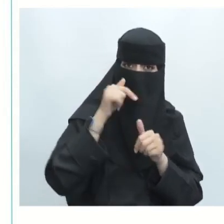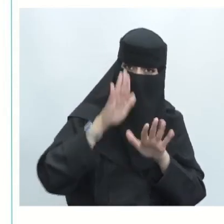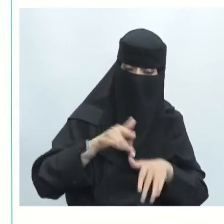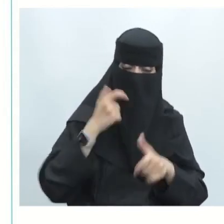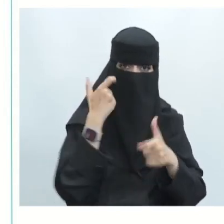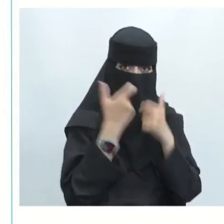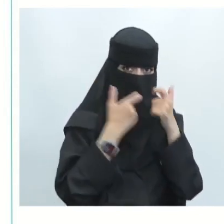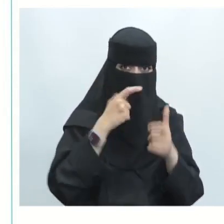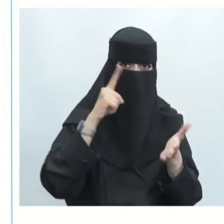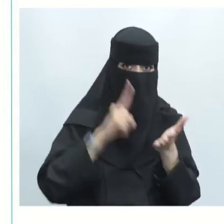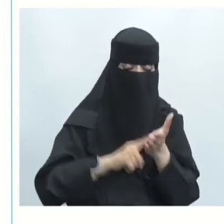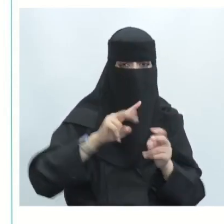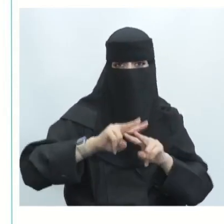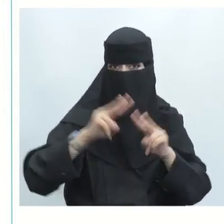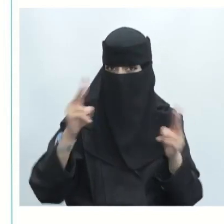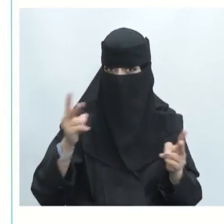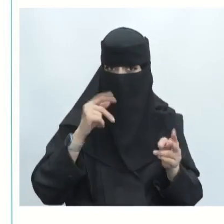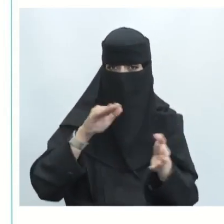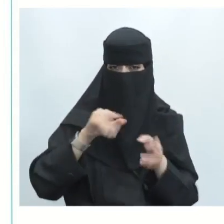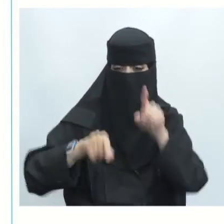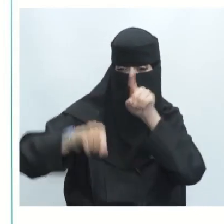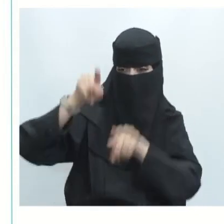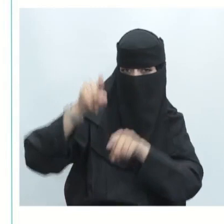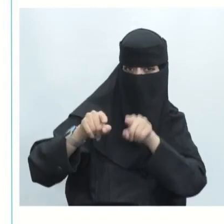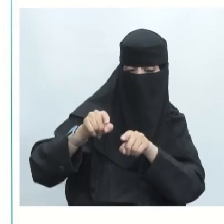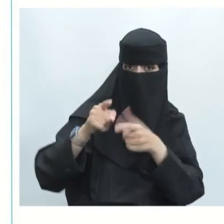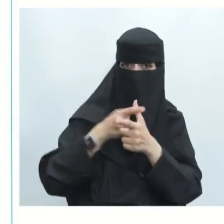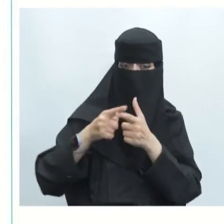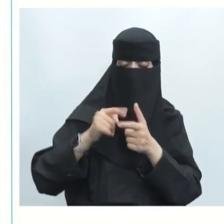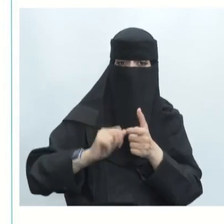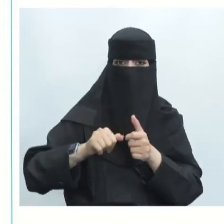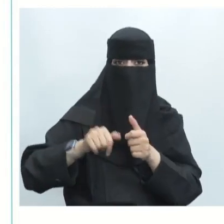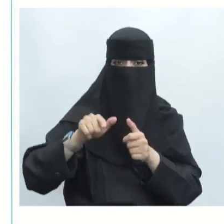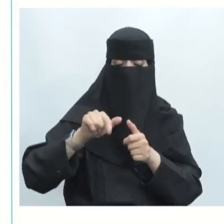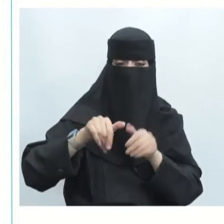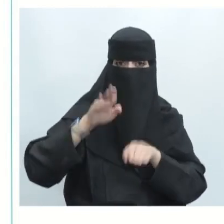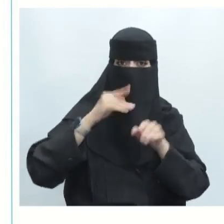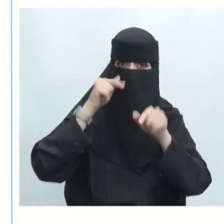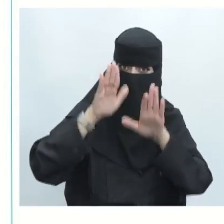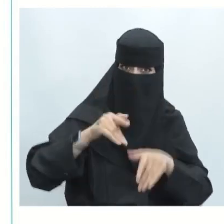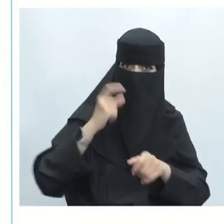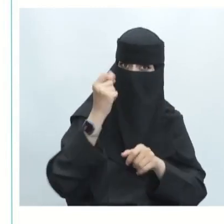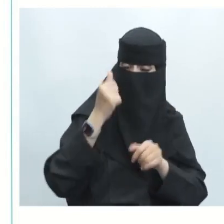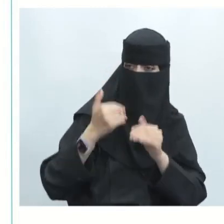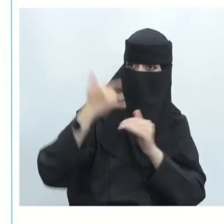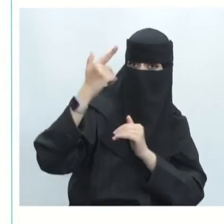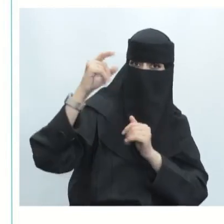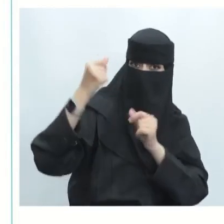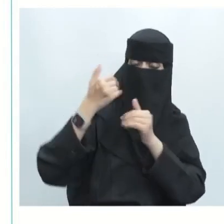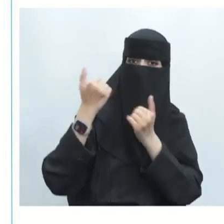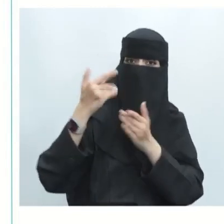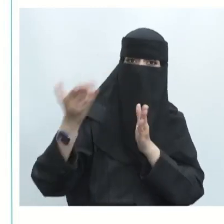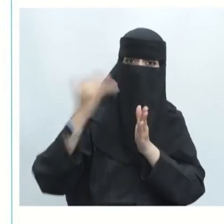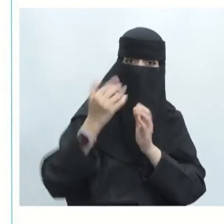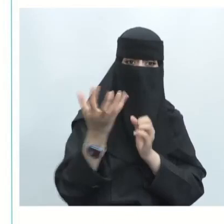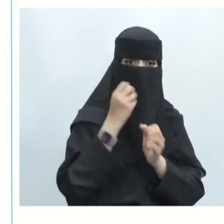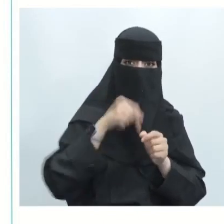نلاحظ الاختلاف والتمايز ما بين المنظمات منظمات لديها موارد لديها مال كبير منظمات لا يكون لديها مال تحتاج